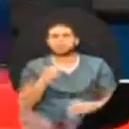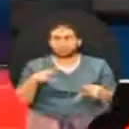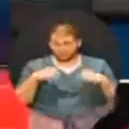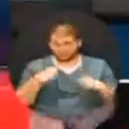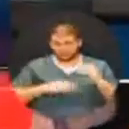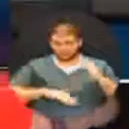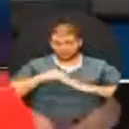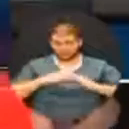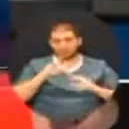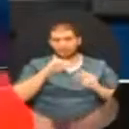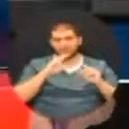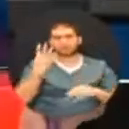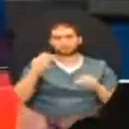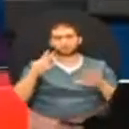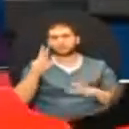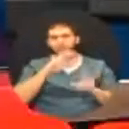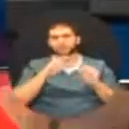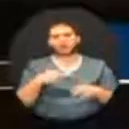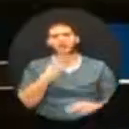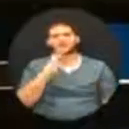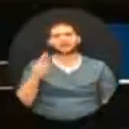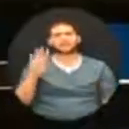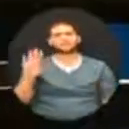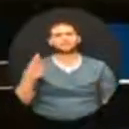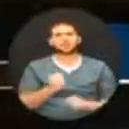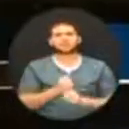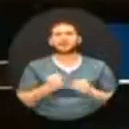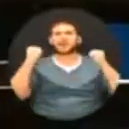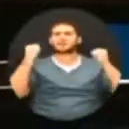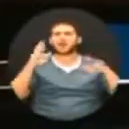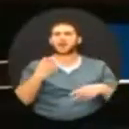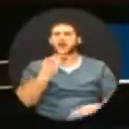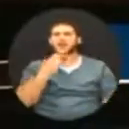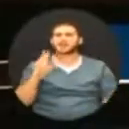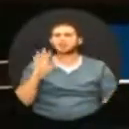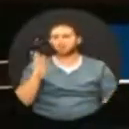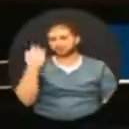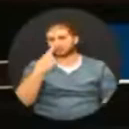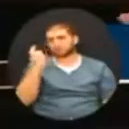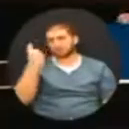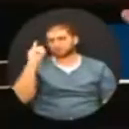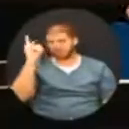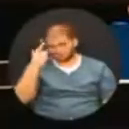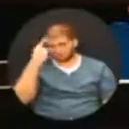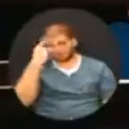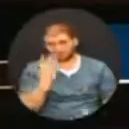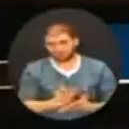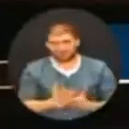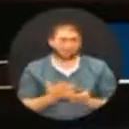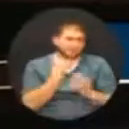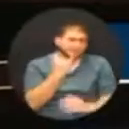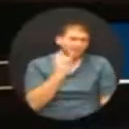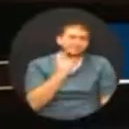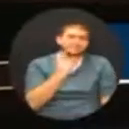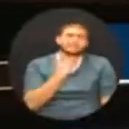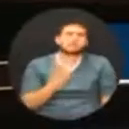נבנה... כי הם מדברים על 48, הם מדברים על הצהרת בלפור, ועושים הפגנות על הצהרת בלפור מלפני 100 שנה. את יודעת את זה, אני מניחה. כן, אבל מה?